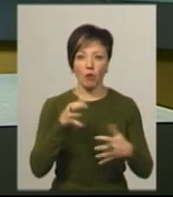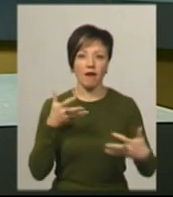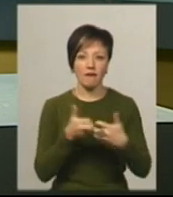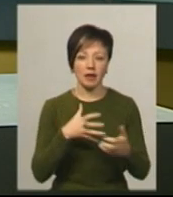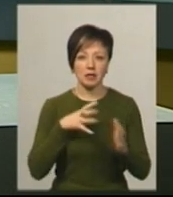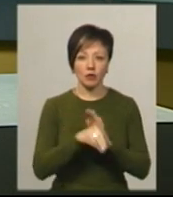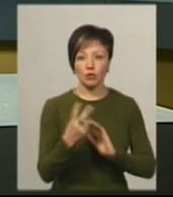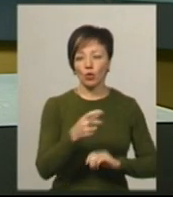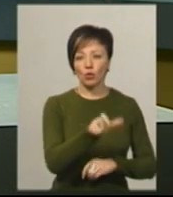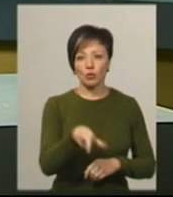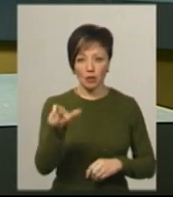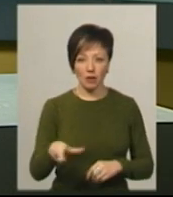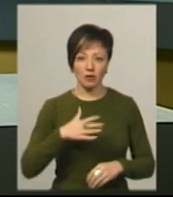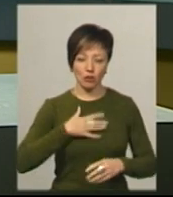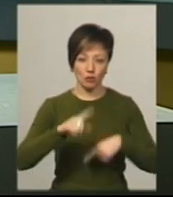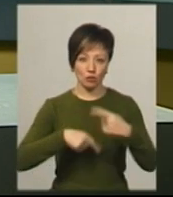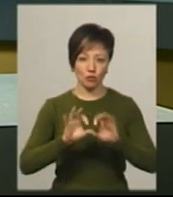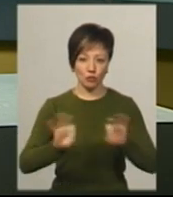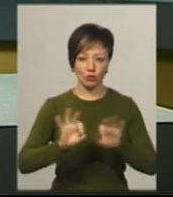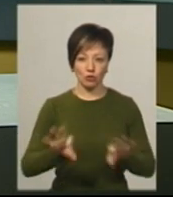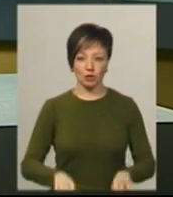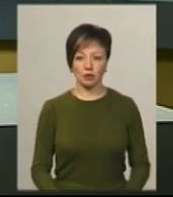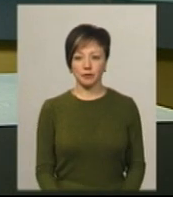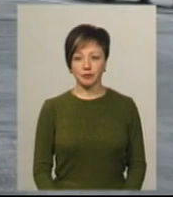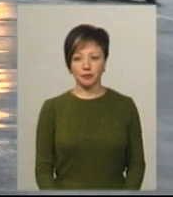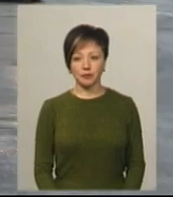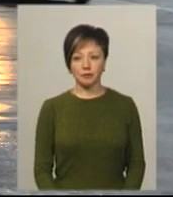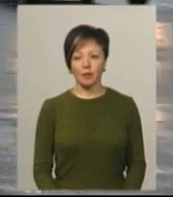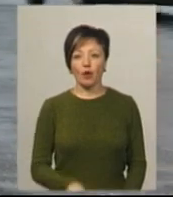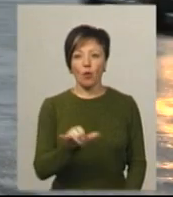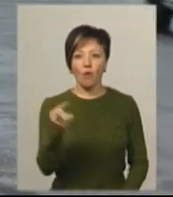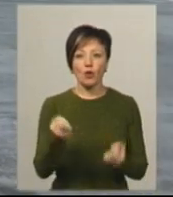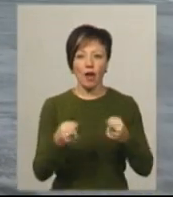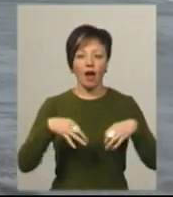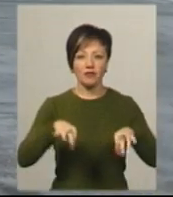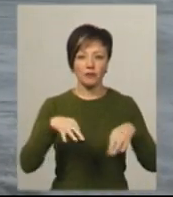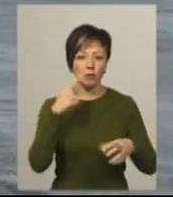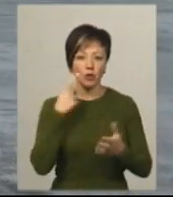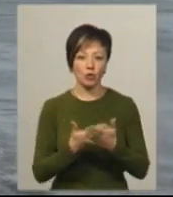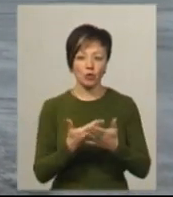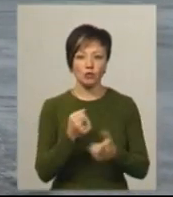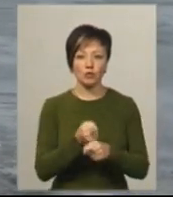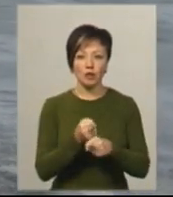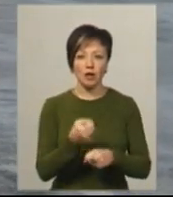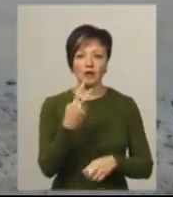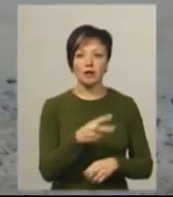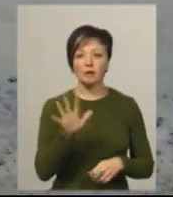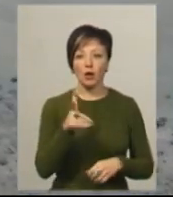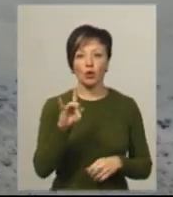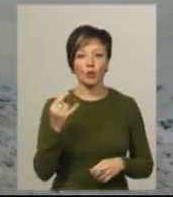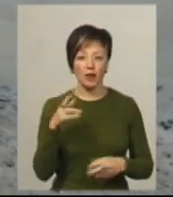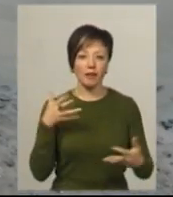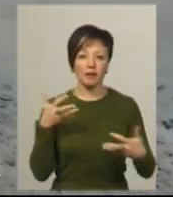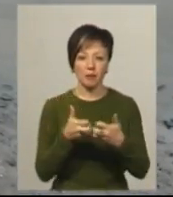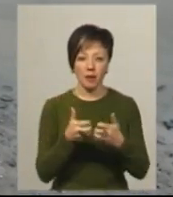якій загинуло двоє людей, у нашому наступному сюжеті. У водія автівки, якого підозрюють у скоєнні 25 грудня